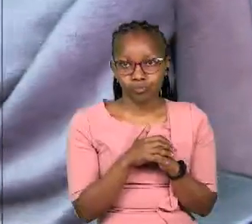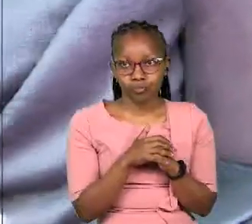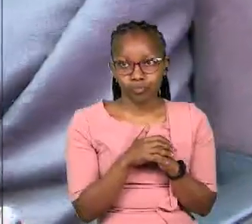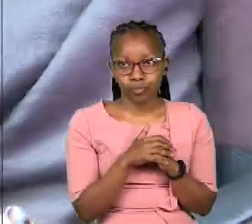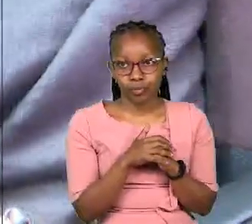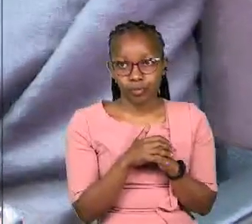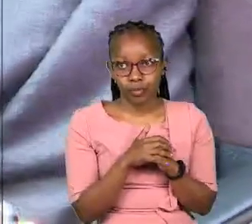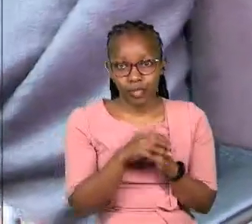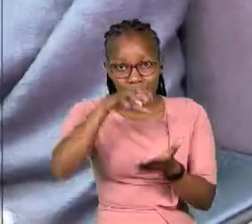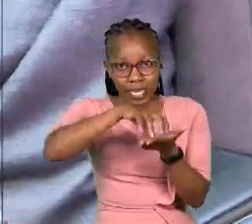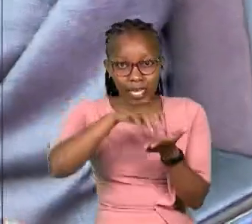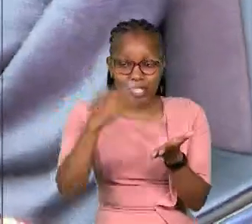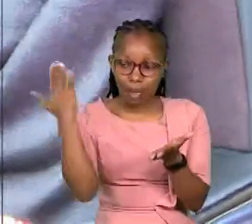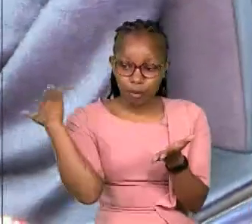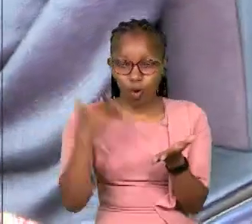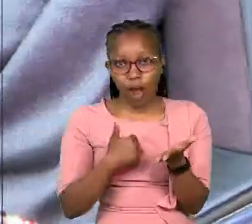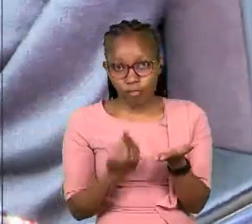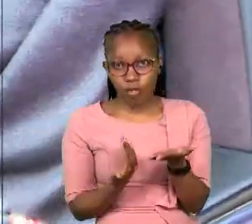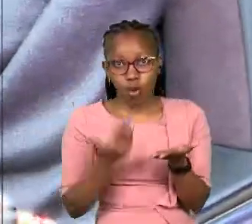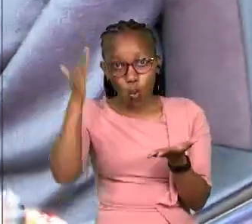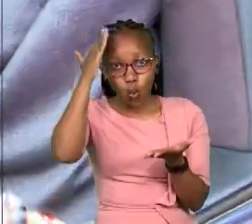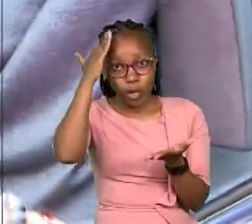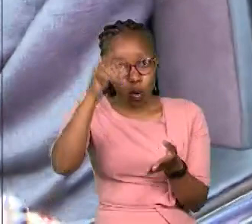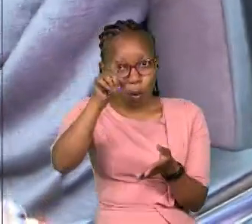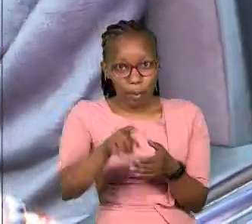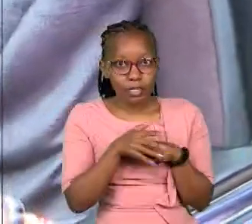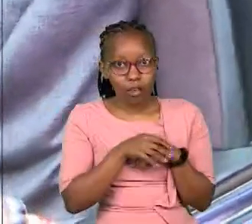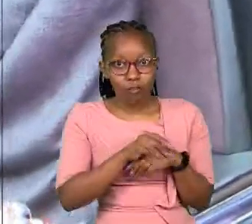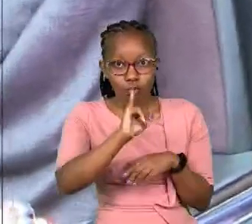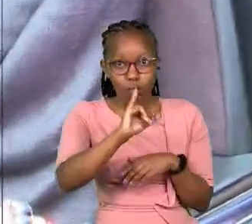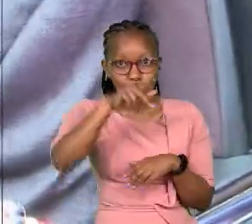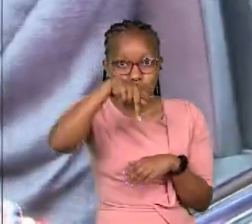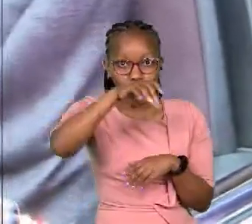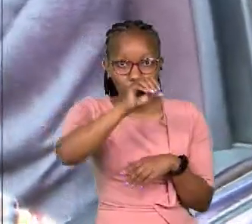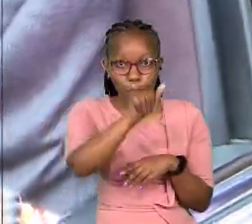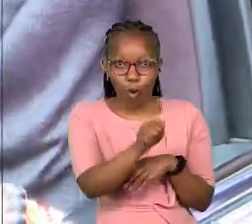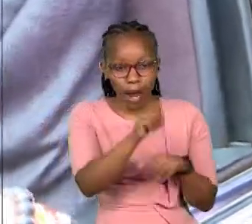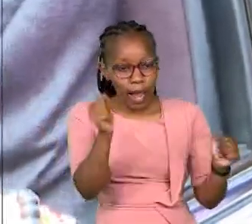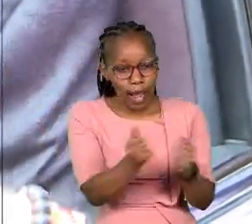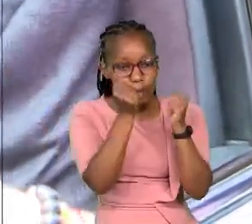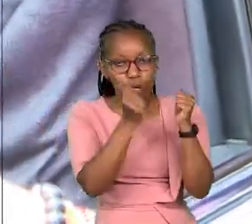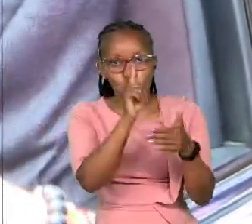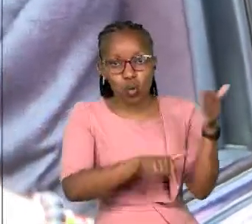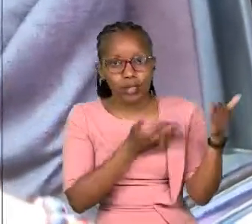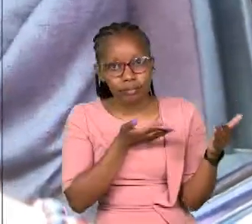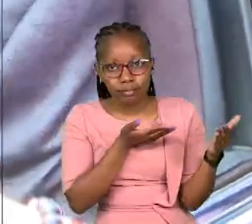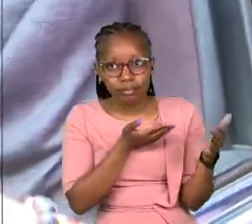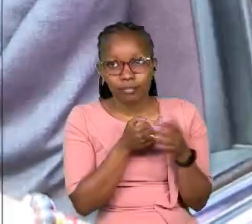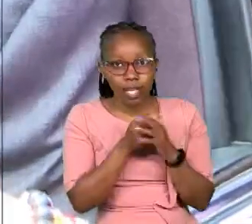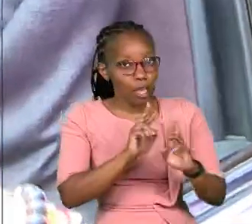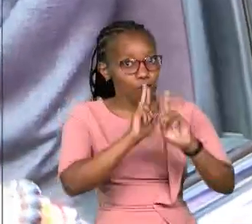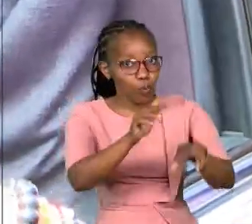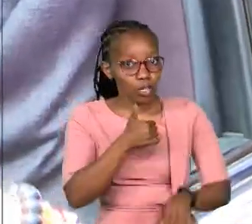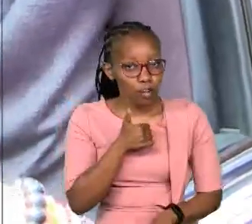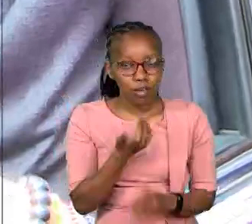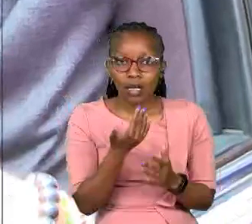kitu fulani mbeleni, lazima tujue kutoka kwa IPOA ni nini ilifanyika. Kama walikuwa na report, kwa